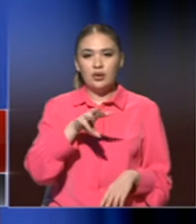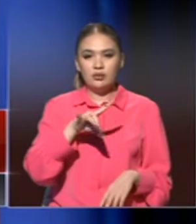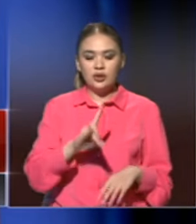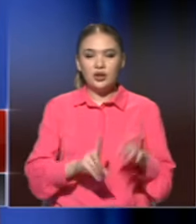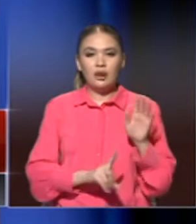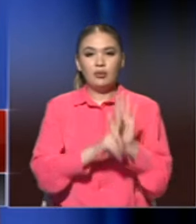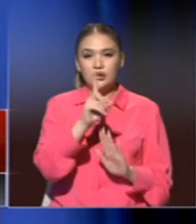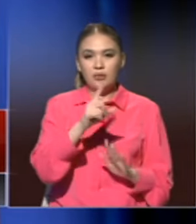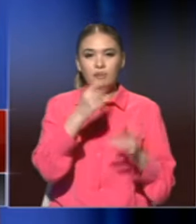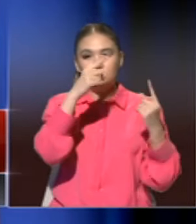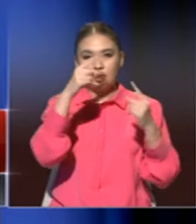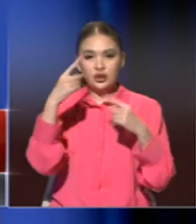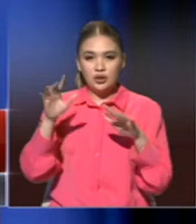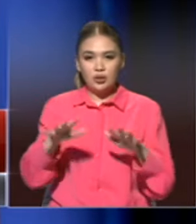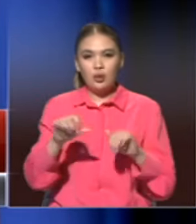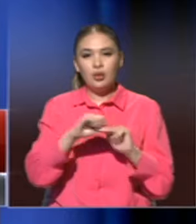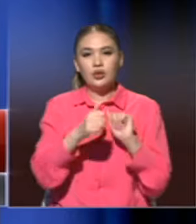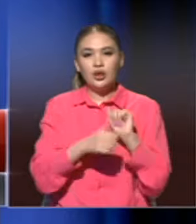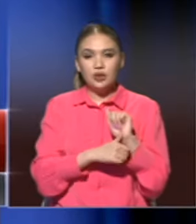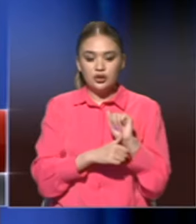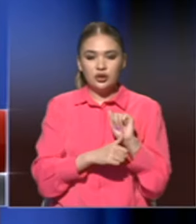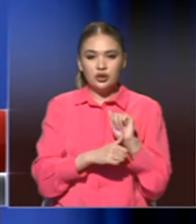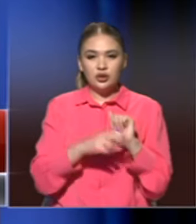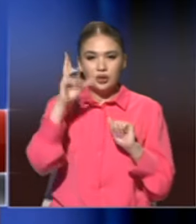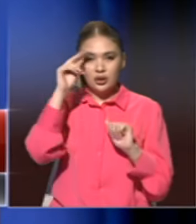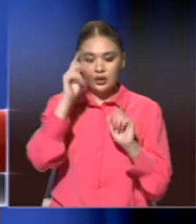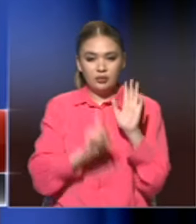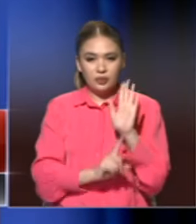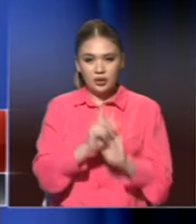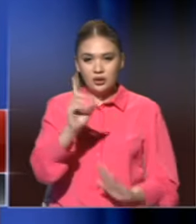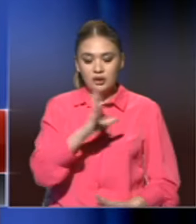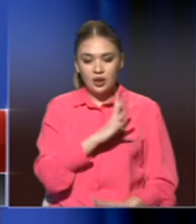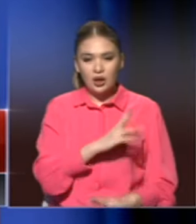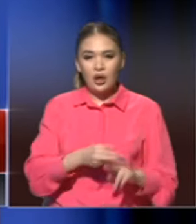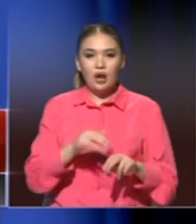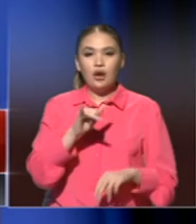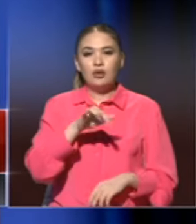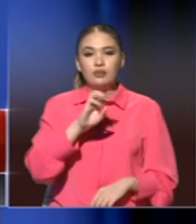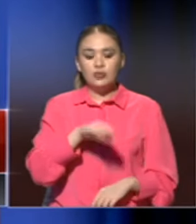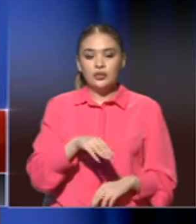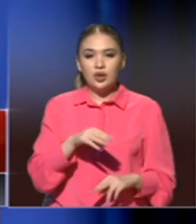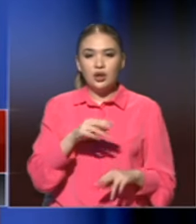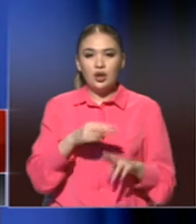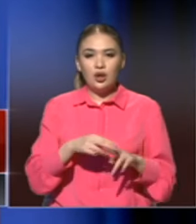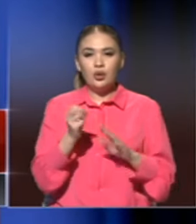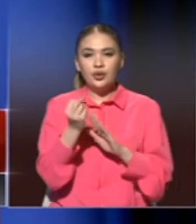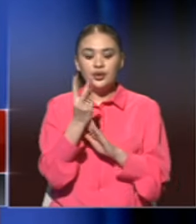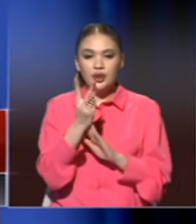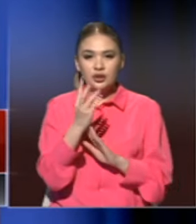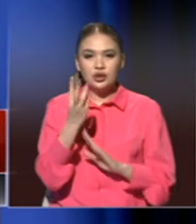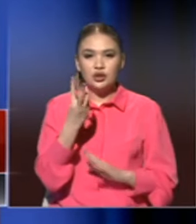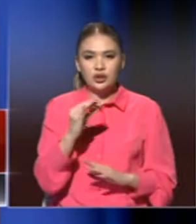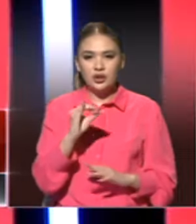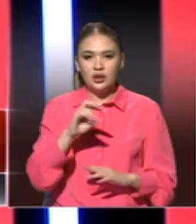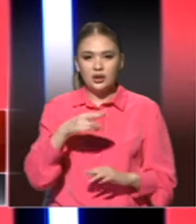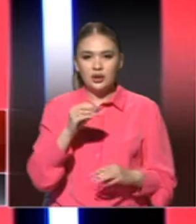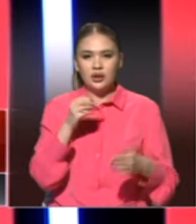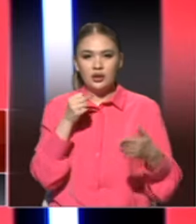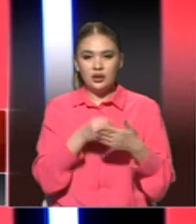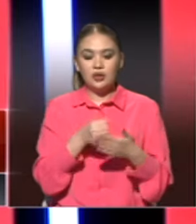Басқа өңірлерде 16 мамырда басталып өткен болатын. Және ұлттық бірыңғай тестілеу бұл өңірлерде 12 шілдеге дейін жалғасын табады. Мысалға су әлі